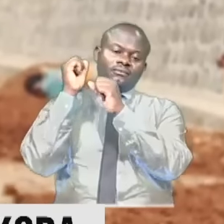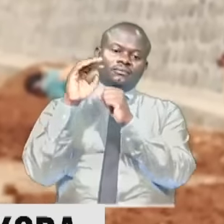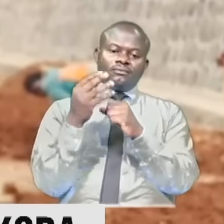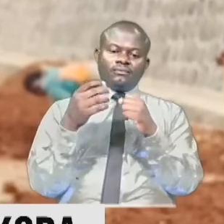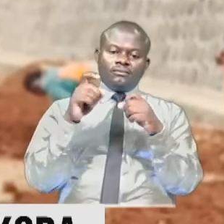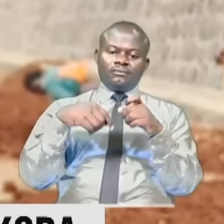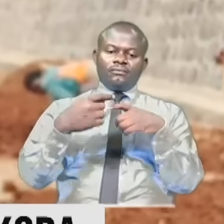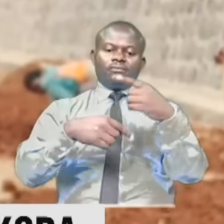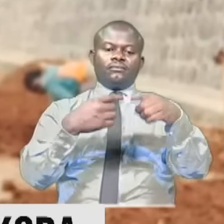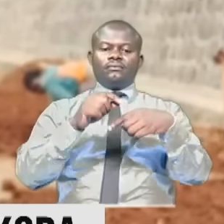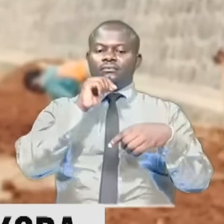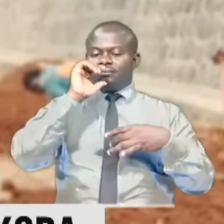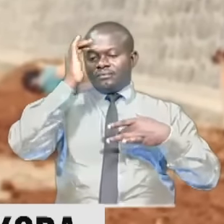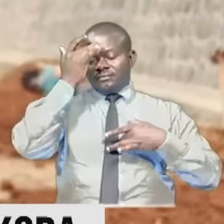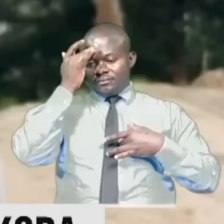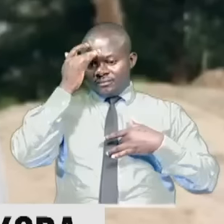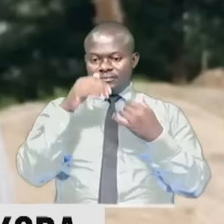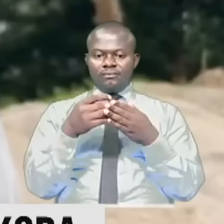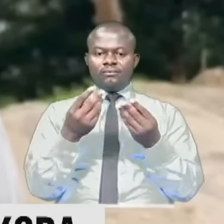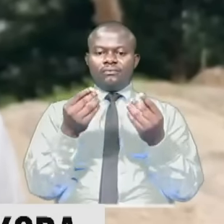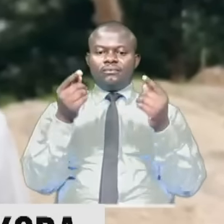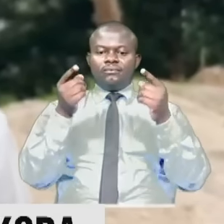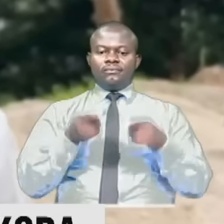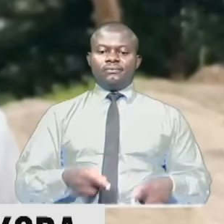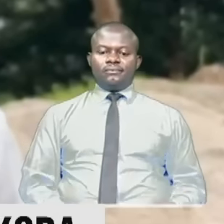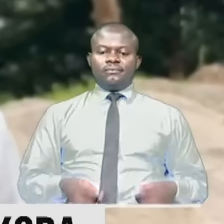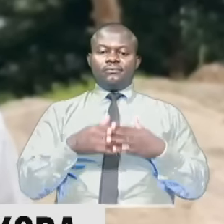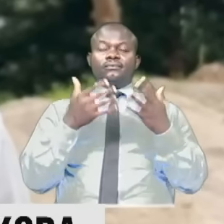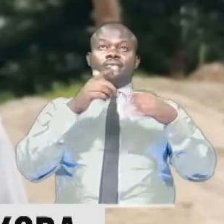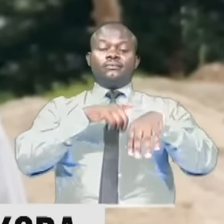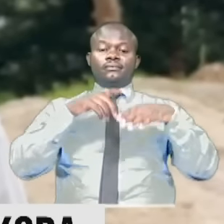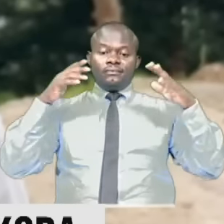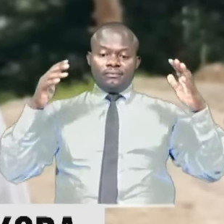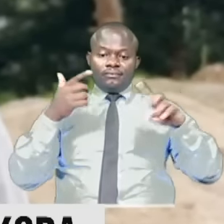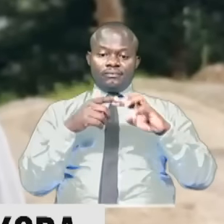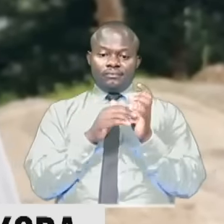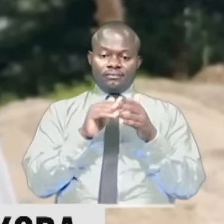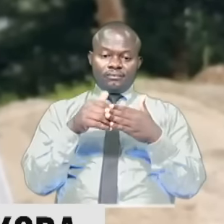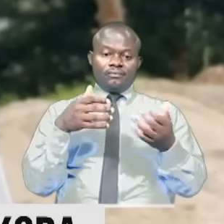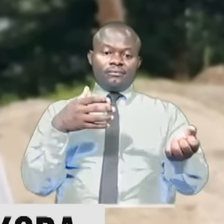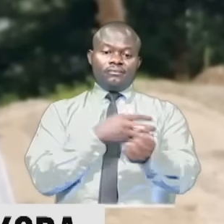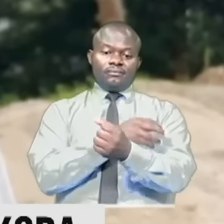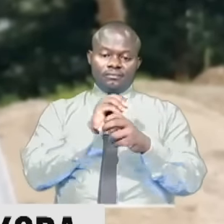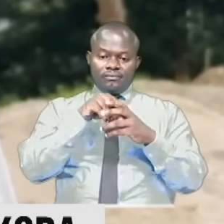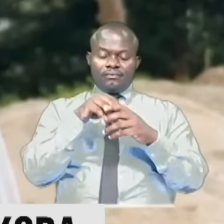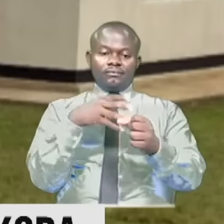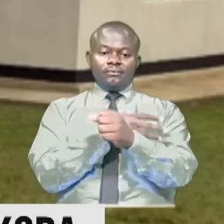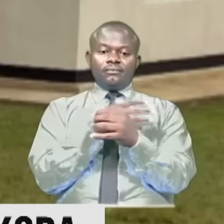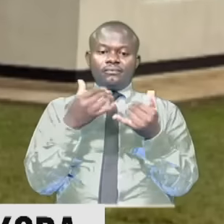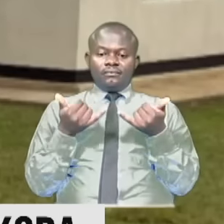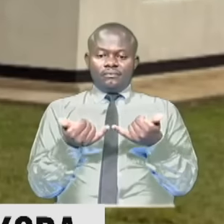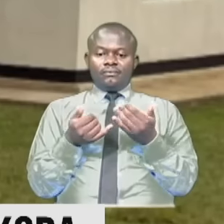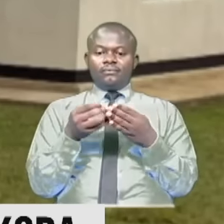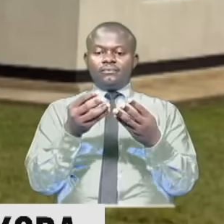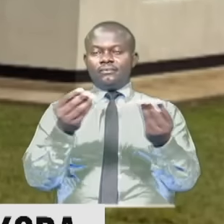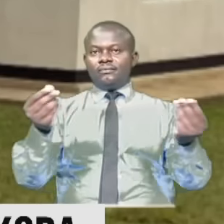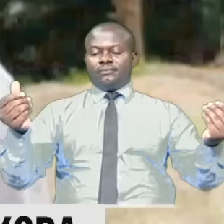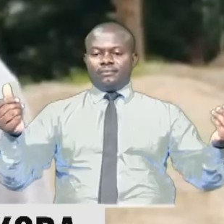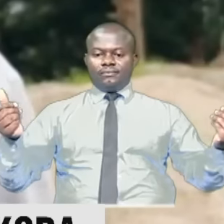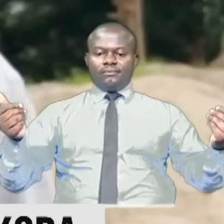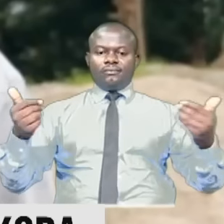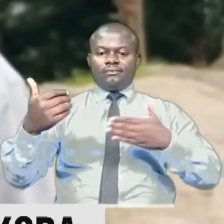hano mu rwayi cyangwa mu rwayi akisindagiza akizana. Yari bimaze igihe kirekire ariko imbaraga basizemo imbaraga ubu byakemutse.